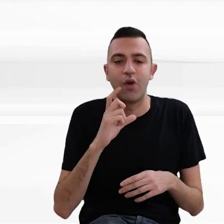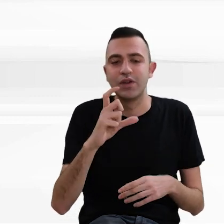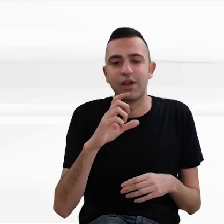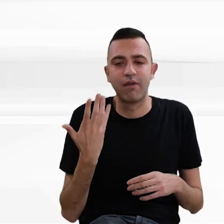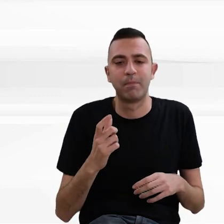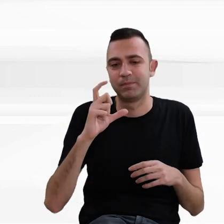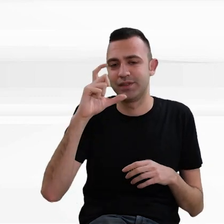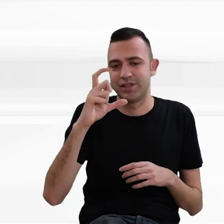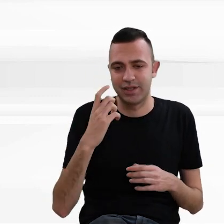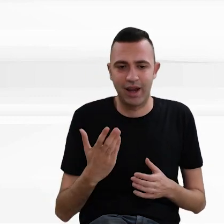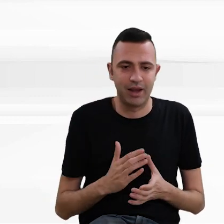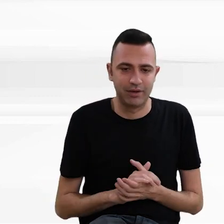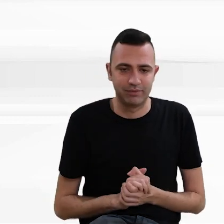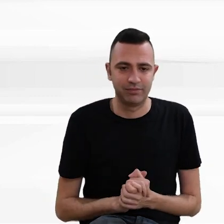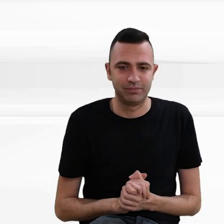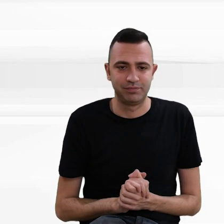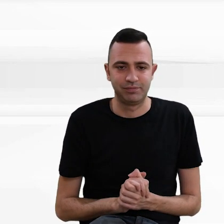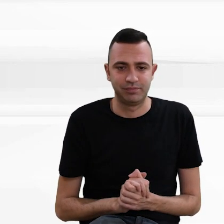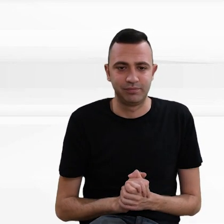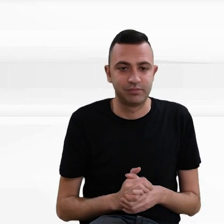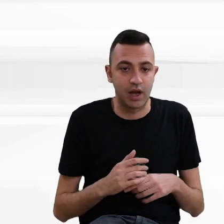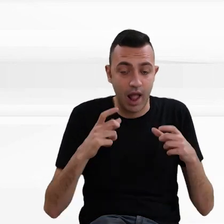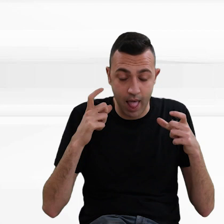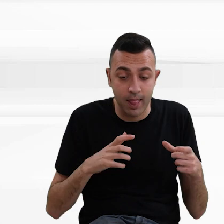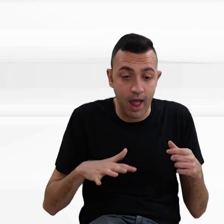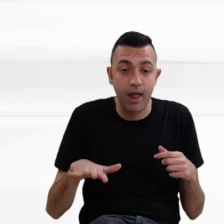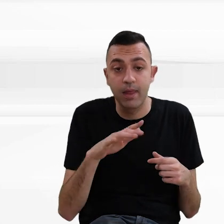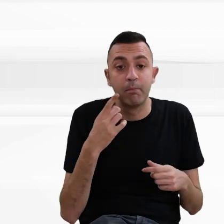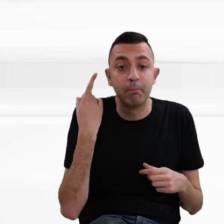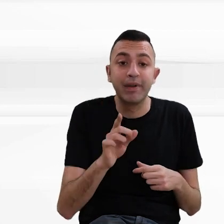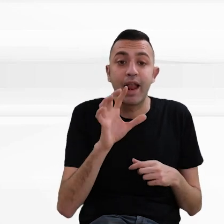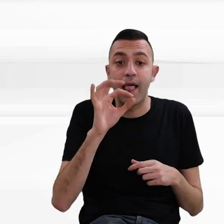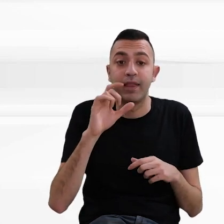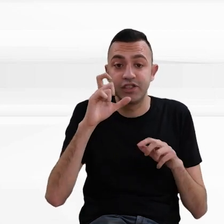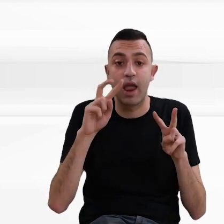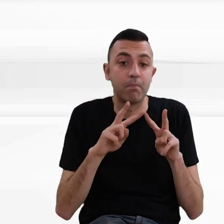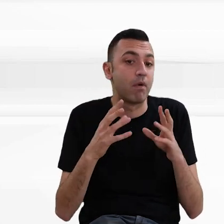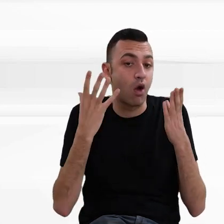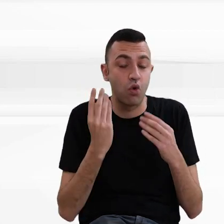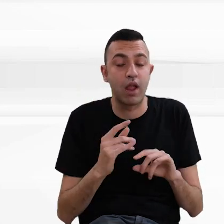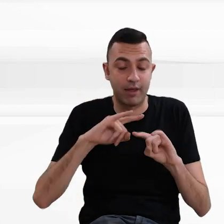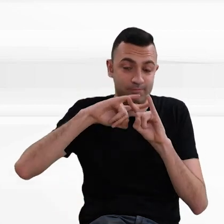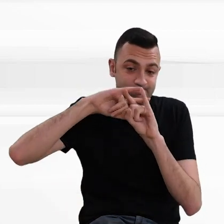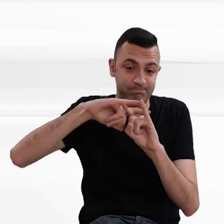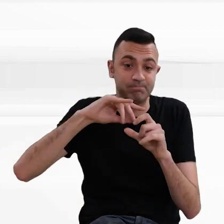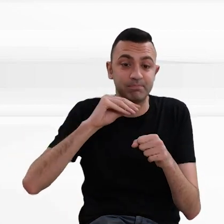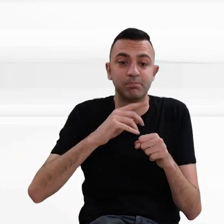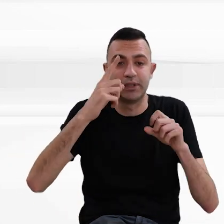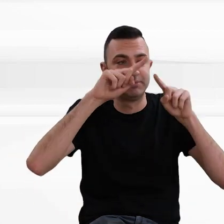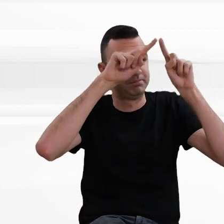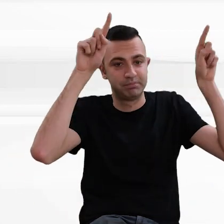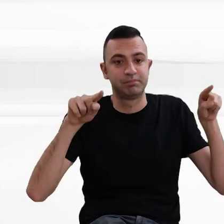doğru cevabınız C seçilmiş alanı 1050 santimetre kare olan kare şeklindeki bir